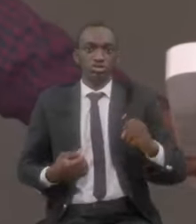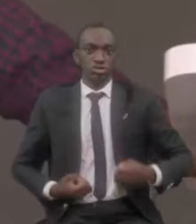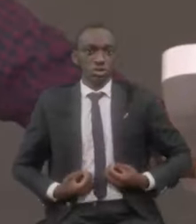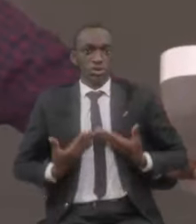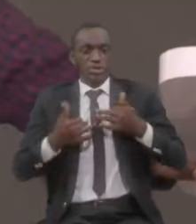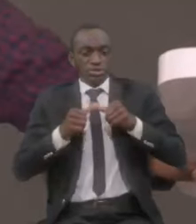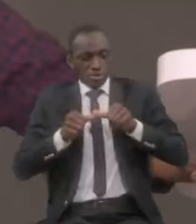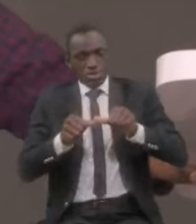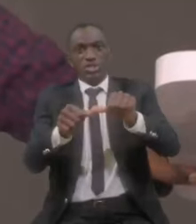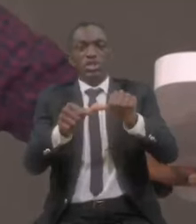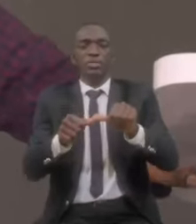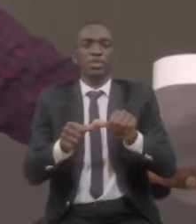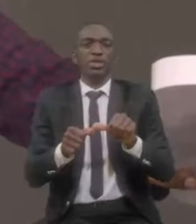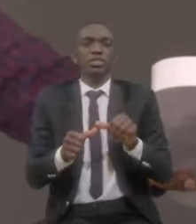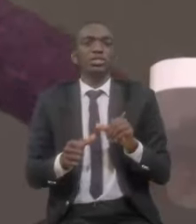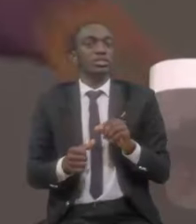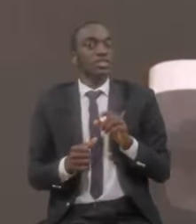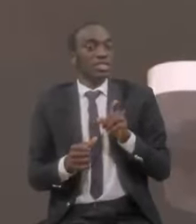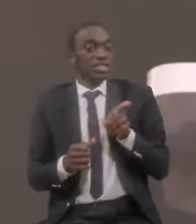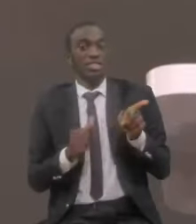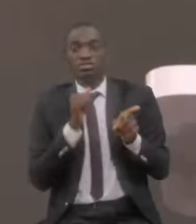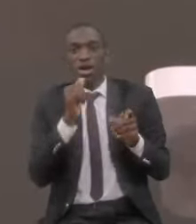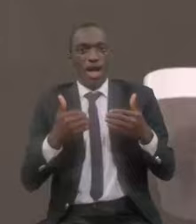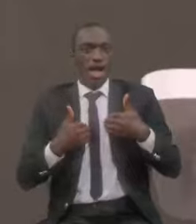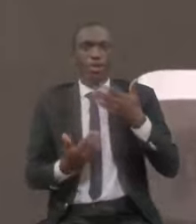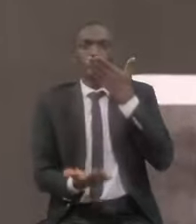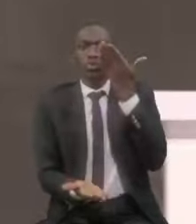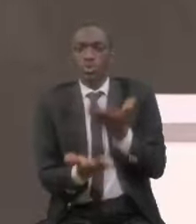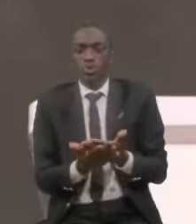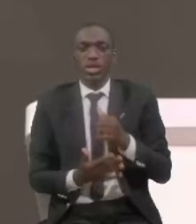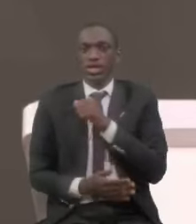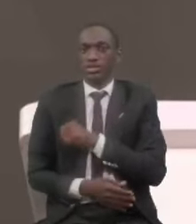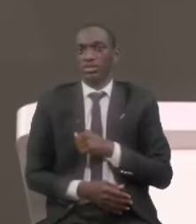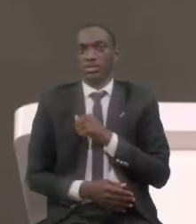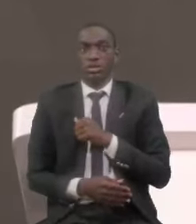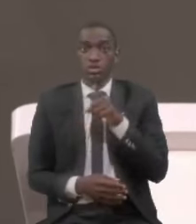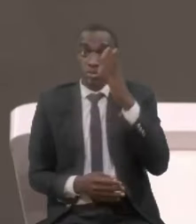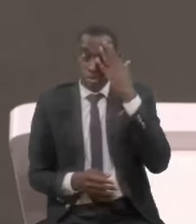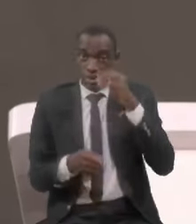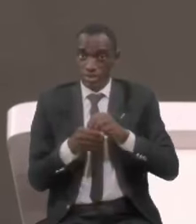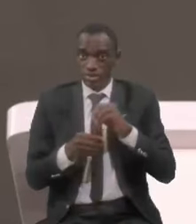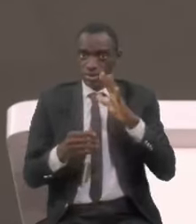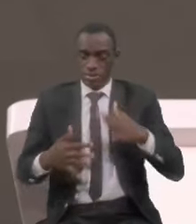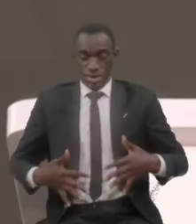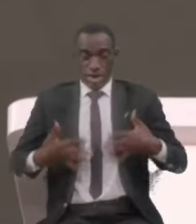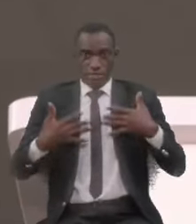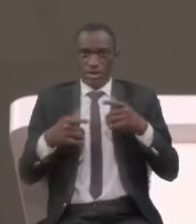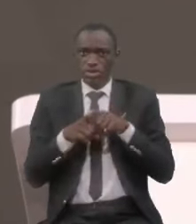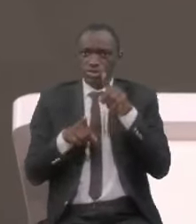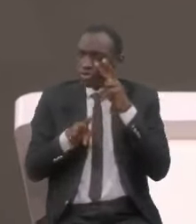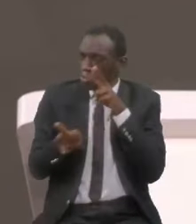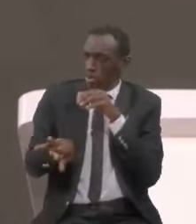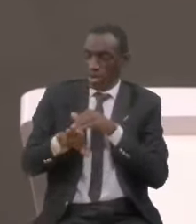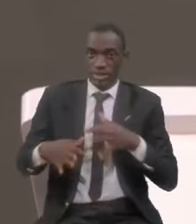fortitude, il n'a pas une bonne attitude. Vous savez, dans la vie, quand vous regardez la vie, vos